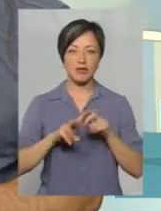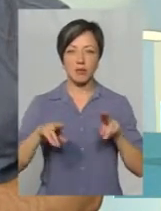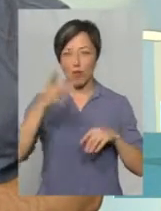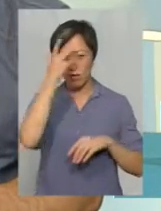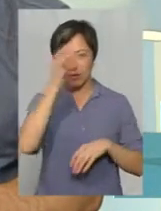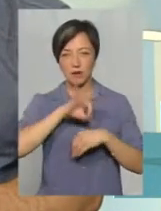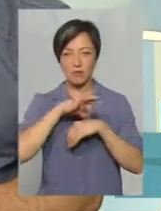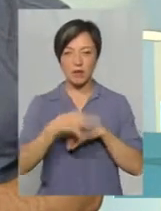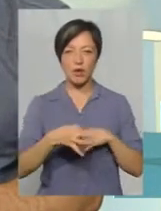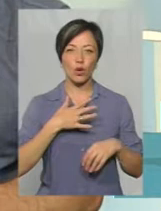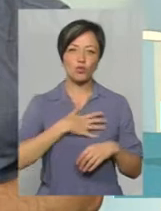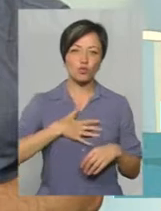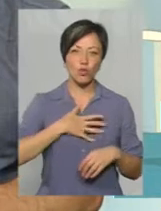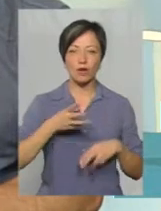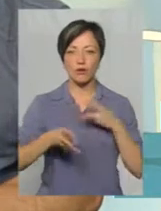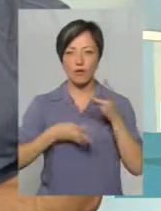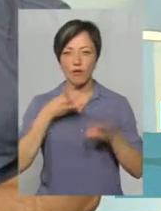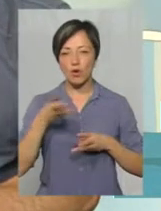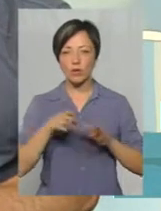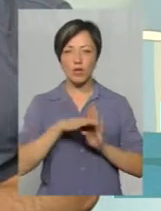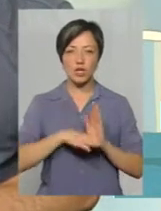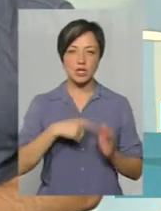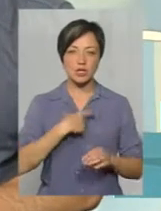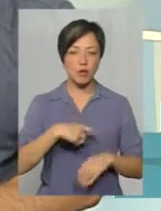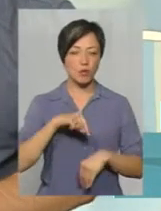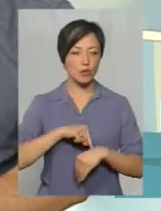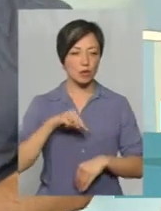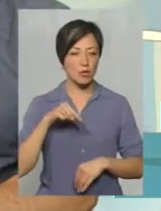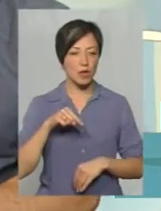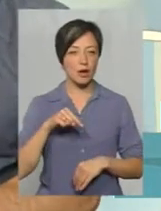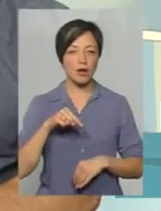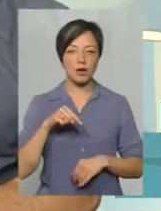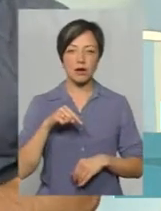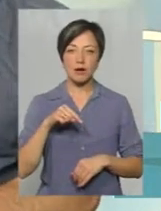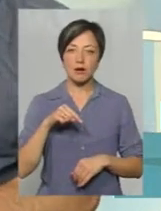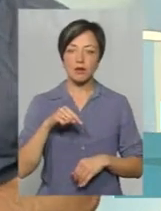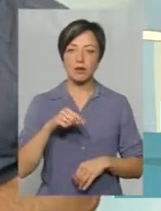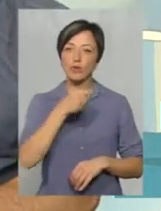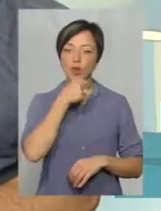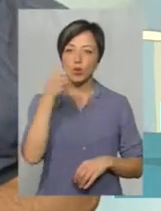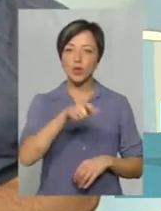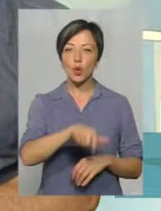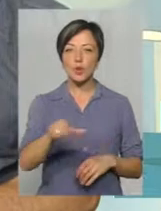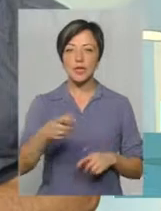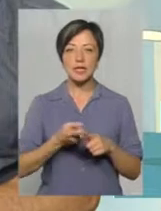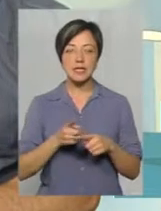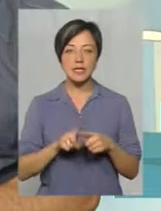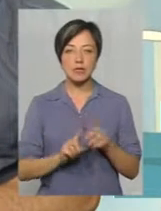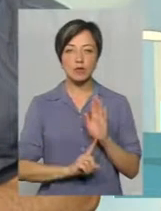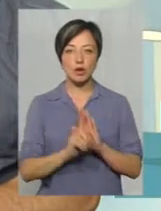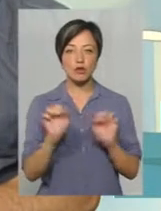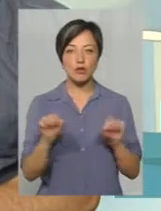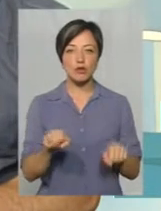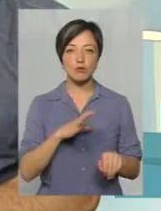головний – білі нудота, блювота, погіршення самопочуття. В дорослих людей це і спочатку може